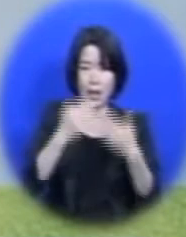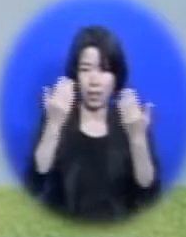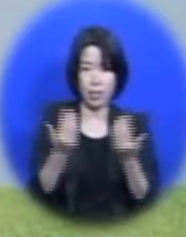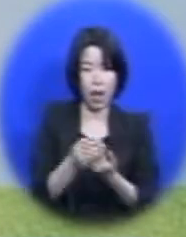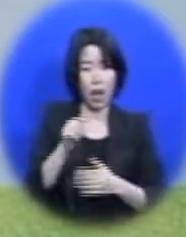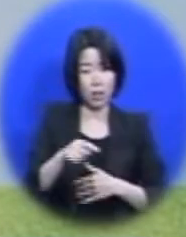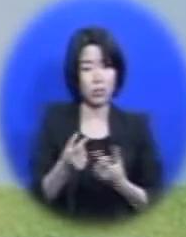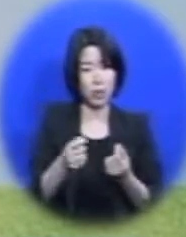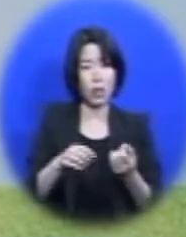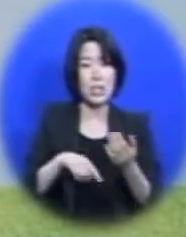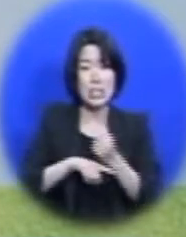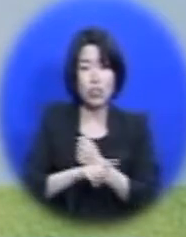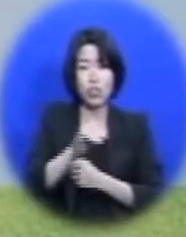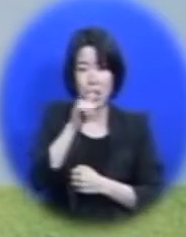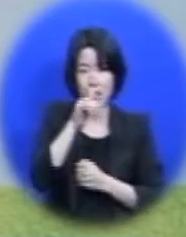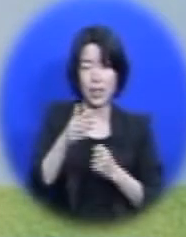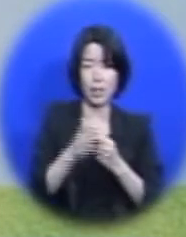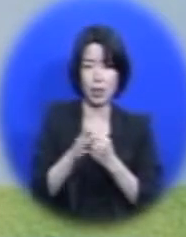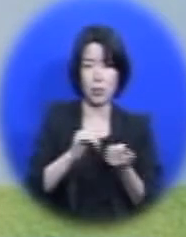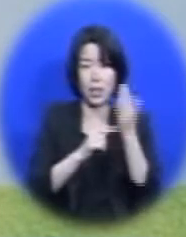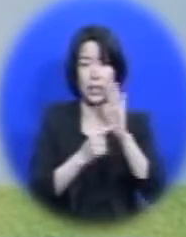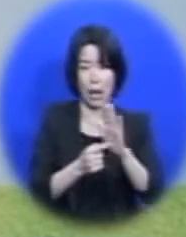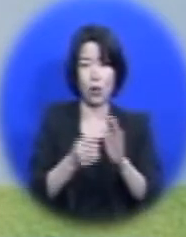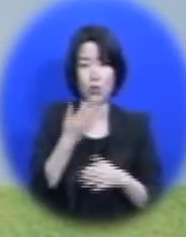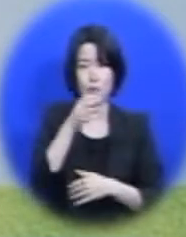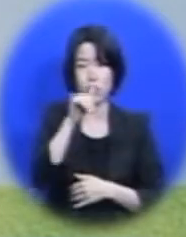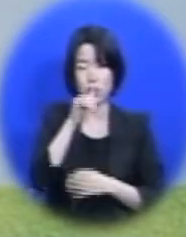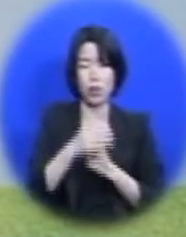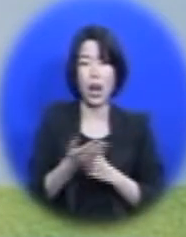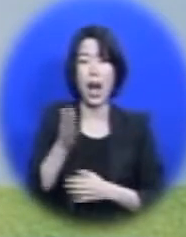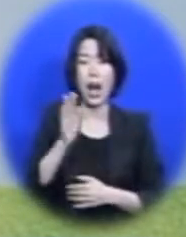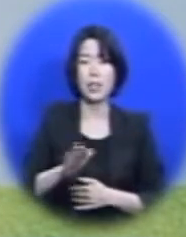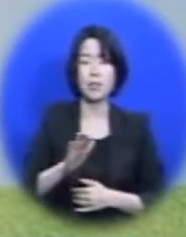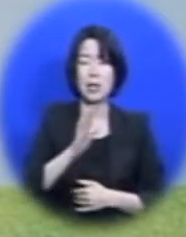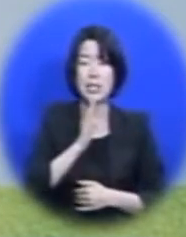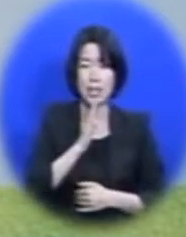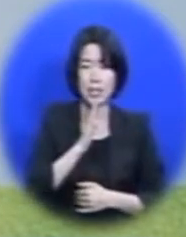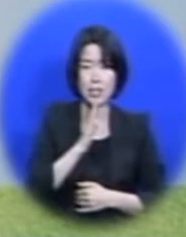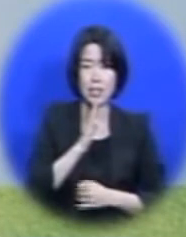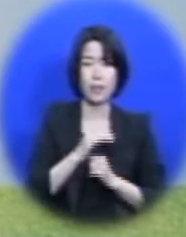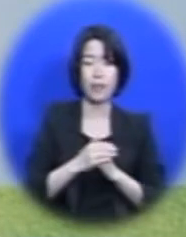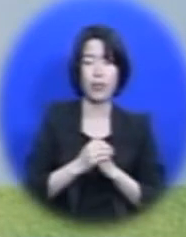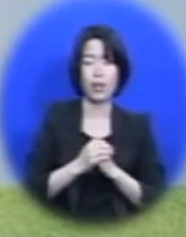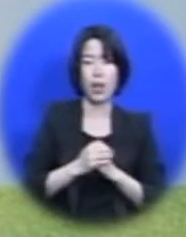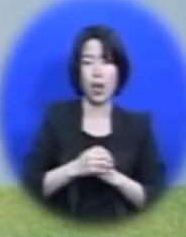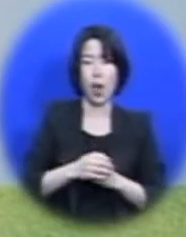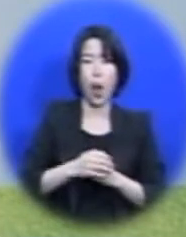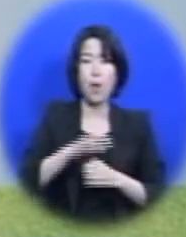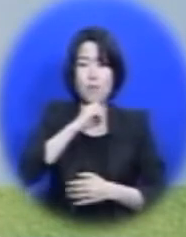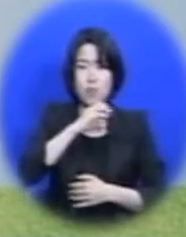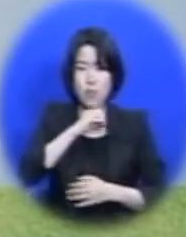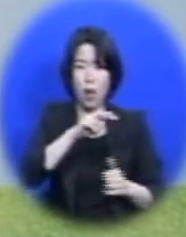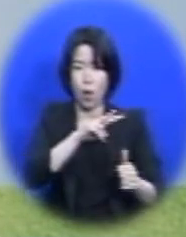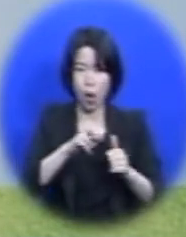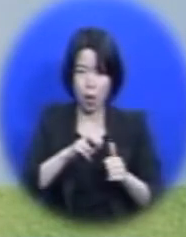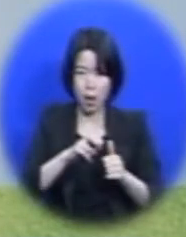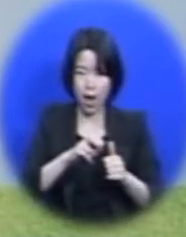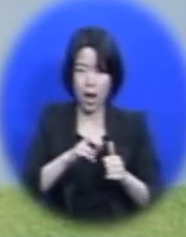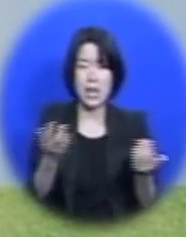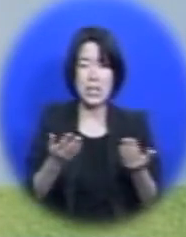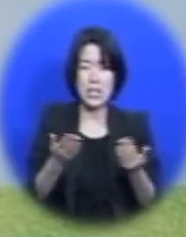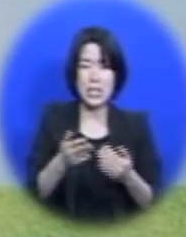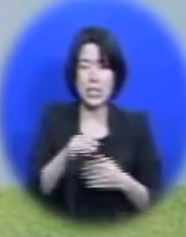만한 이유가 있으니까 나오는 거잖아요. 그러나 사실은 불평과 원망할 거리가 있어서